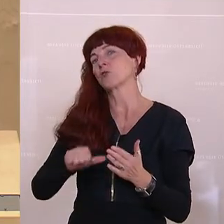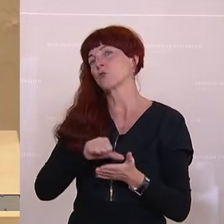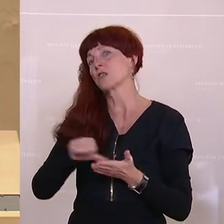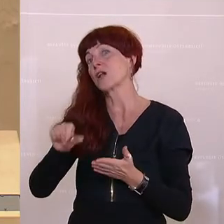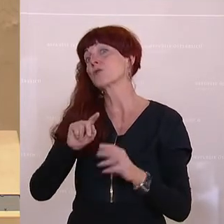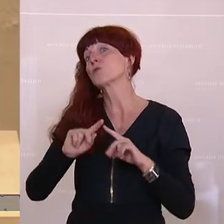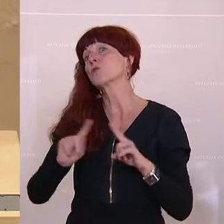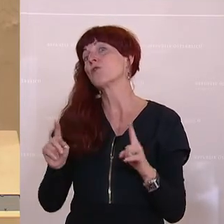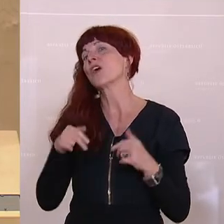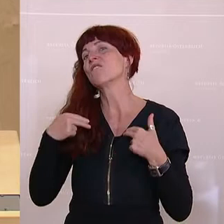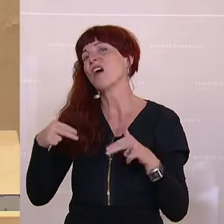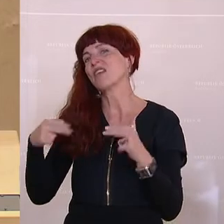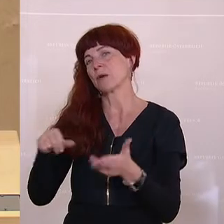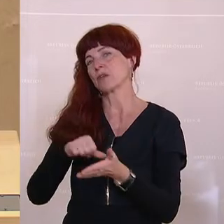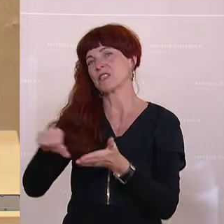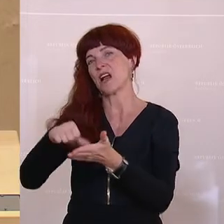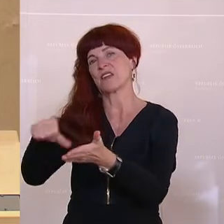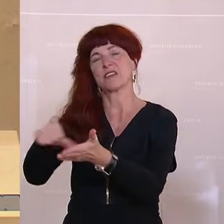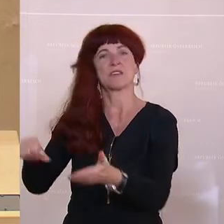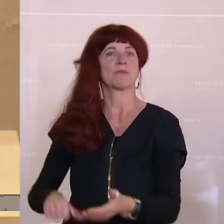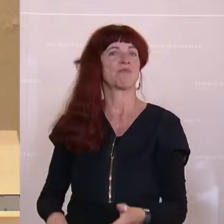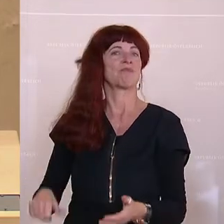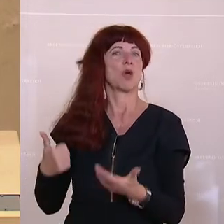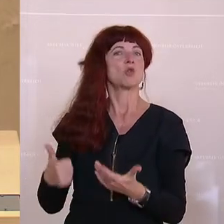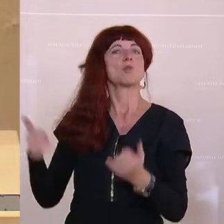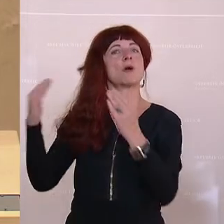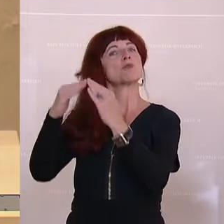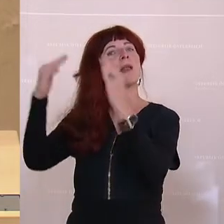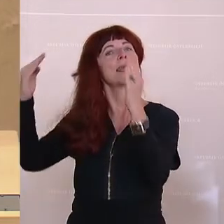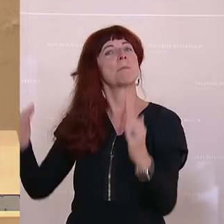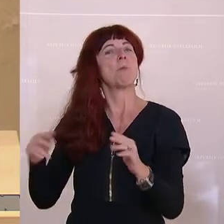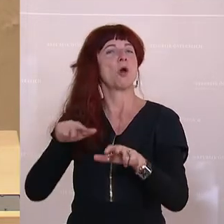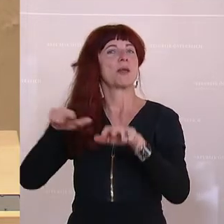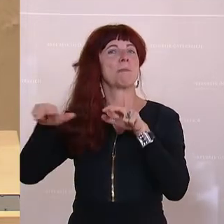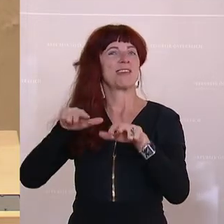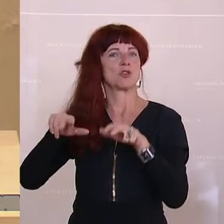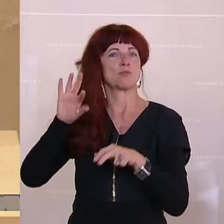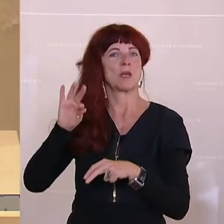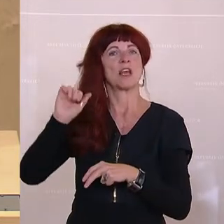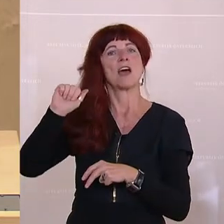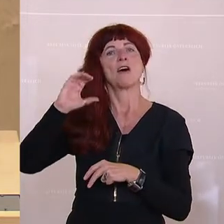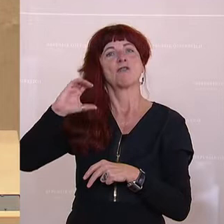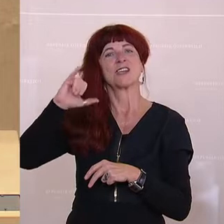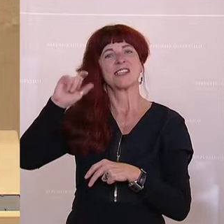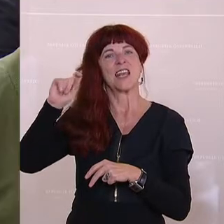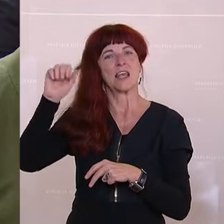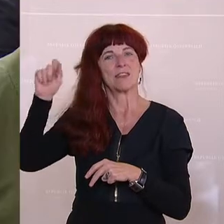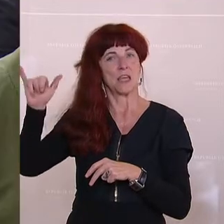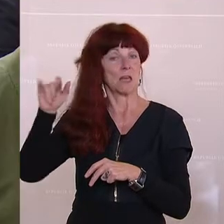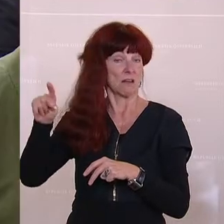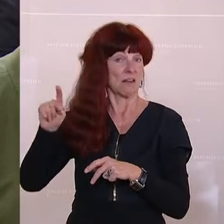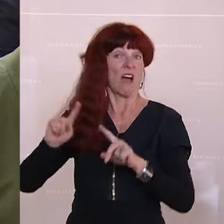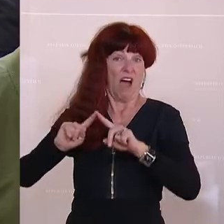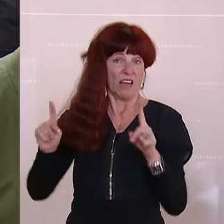weiter. Das Facility Management zum Beispiel, das ist ein großer Unterschied zu Oberösterreich. Und wir wussten, was wir